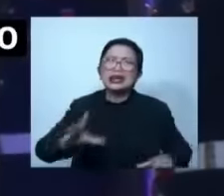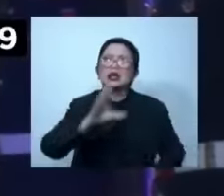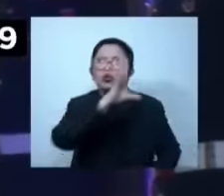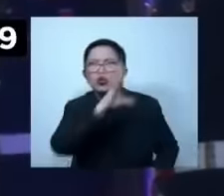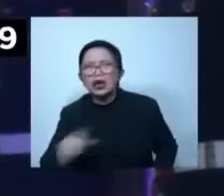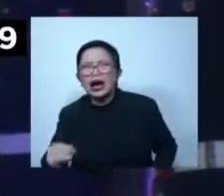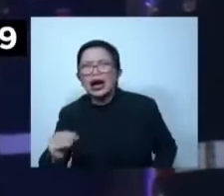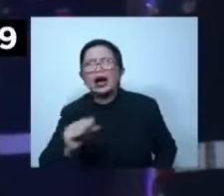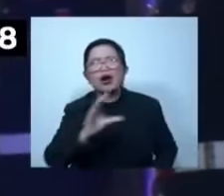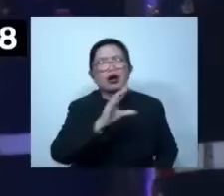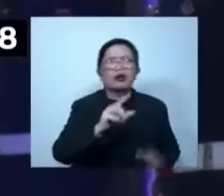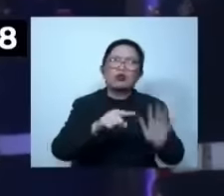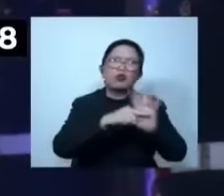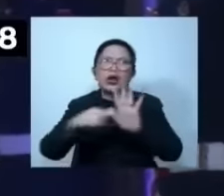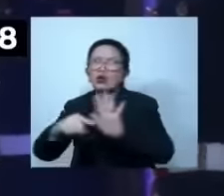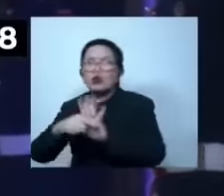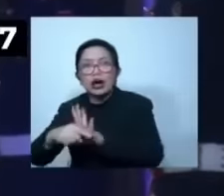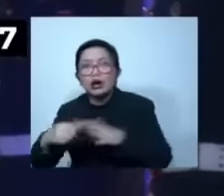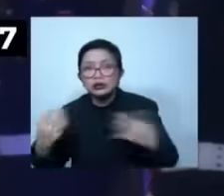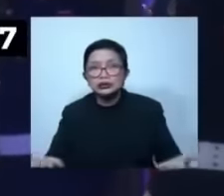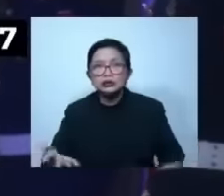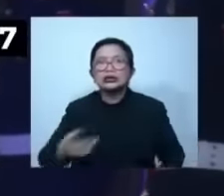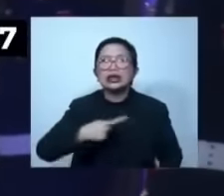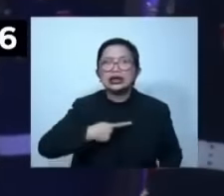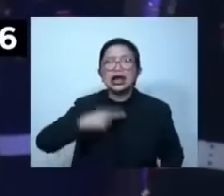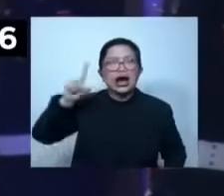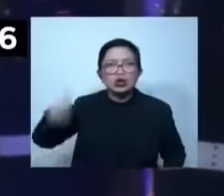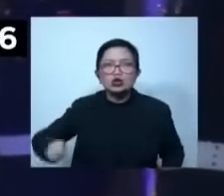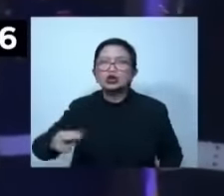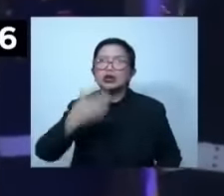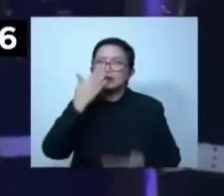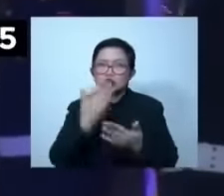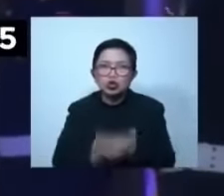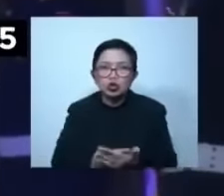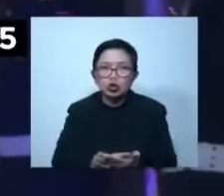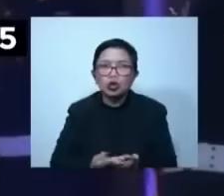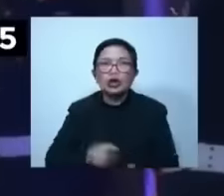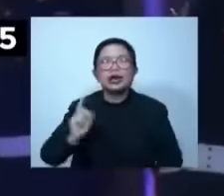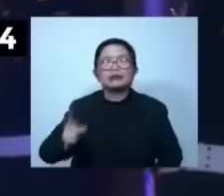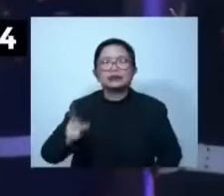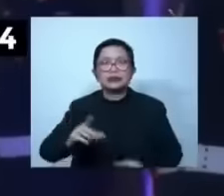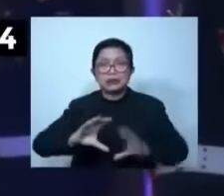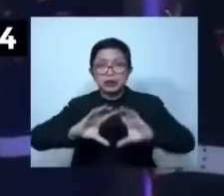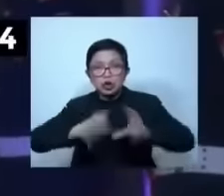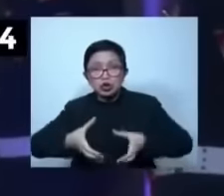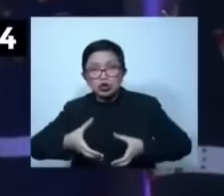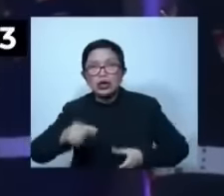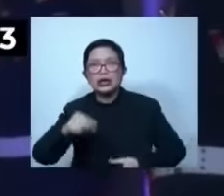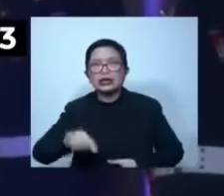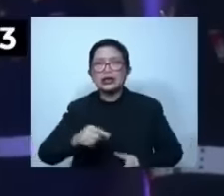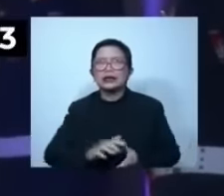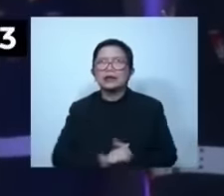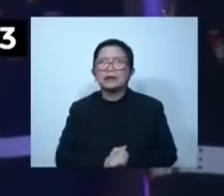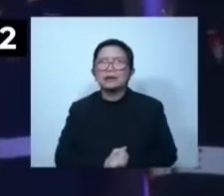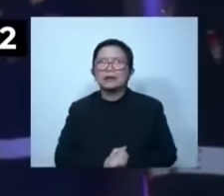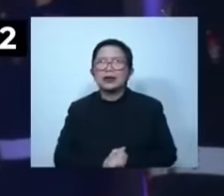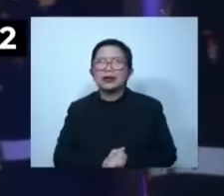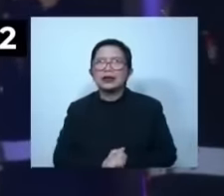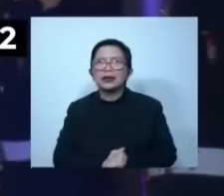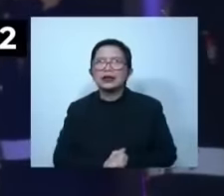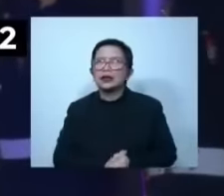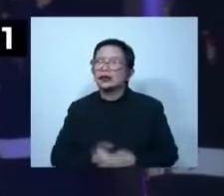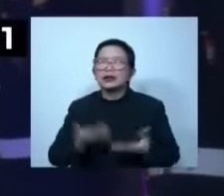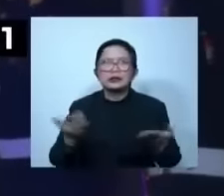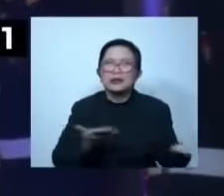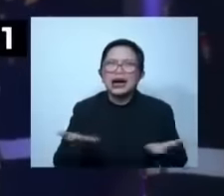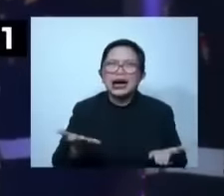Tetapi kita harus bersyukur di tengah dunia yang penuh tantangan ketidakpastian,